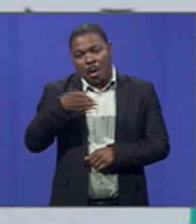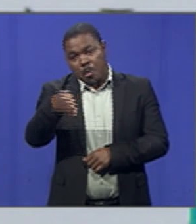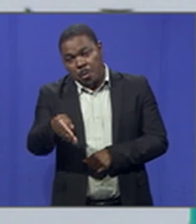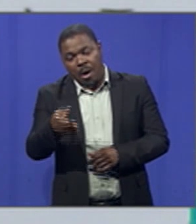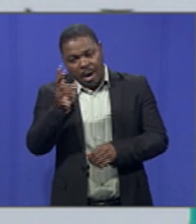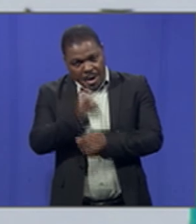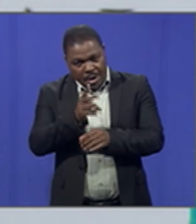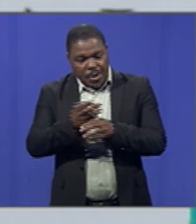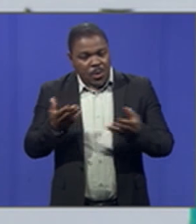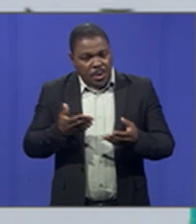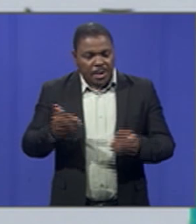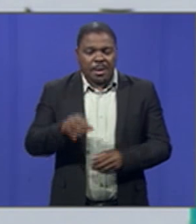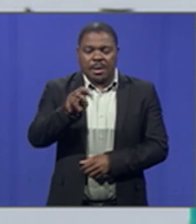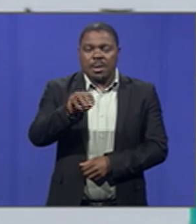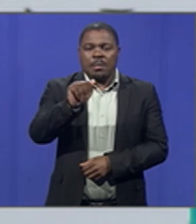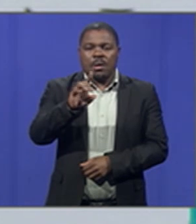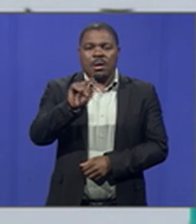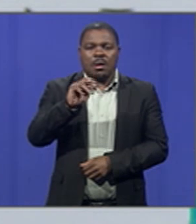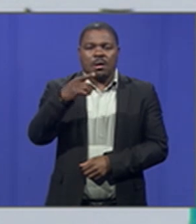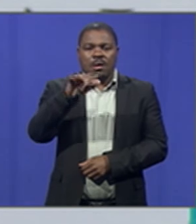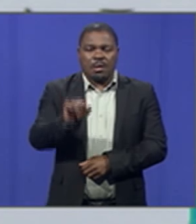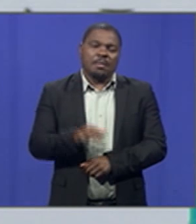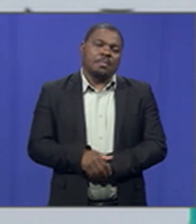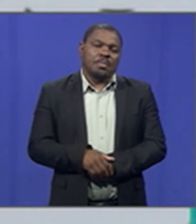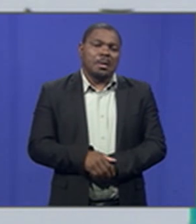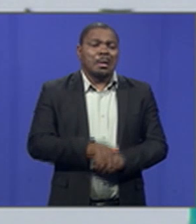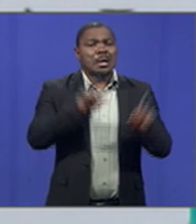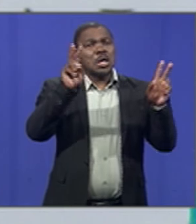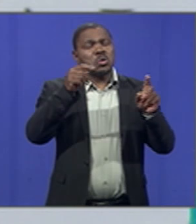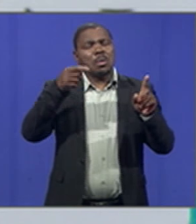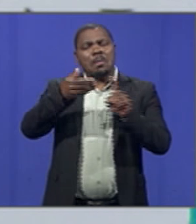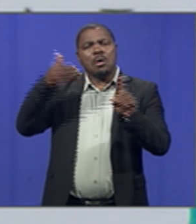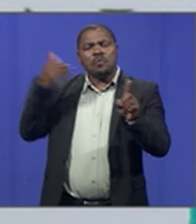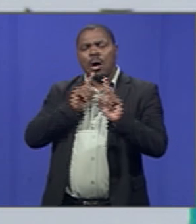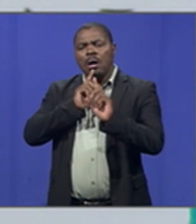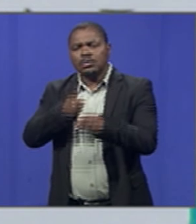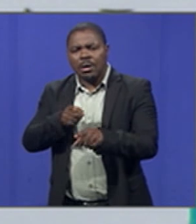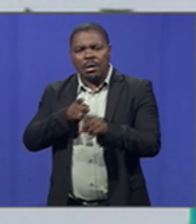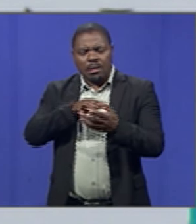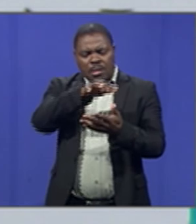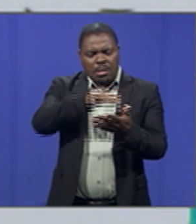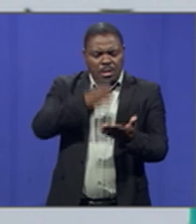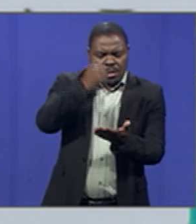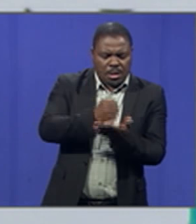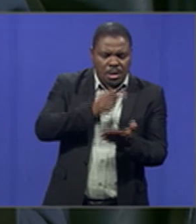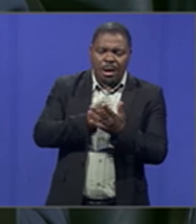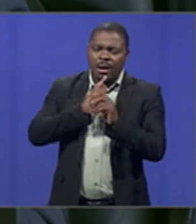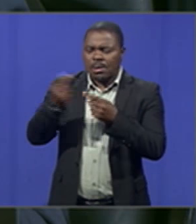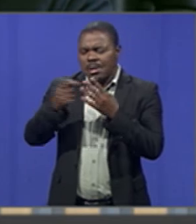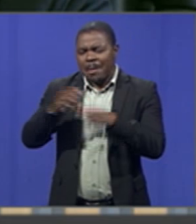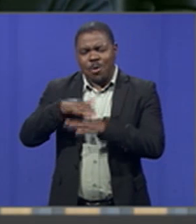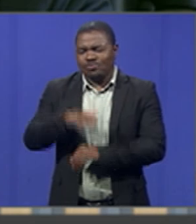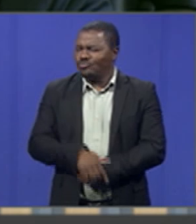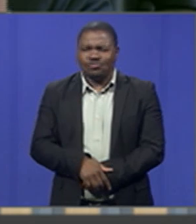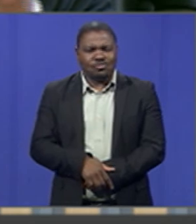Matlanga mme ga a ka tshwaela thata ka ga merero e neng e saletse kwa morago mo lekwalong la gagwe la maikano la tlaleletso